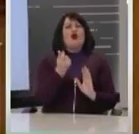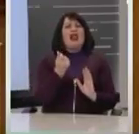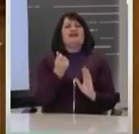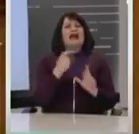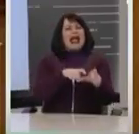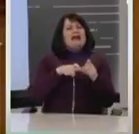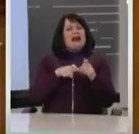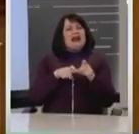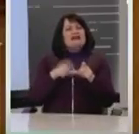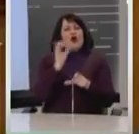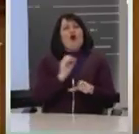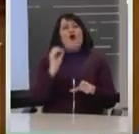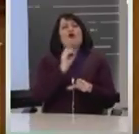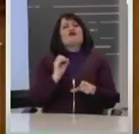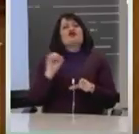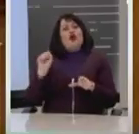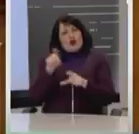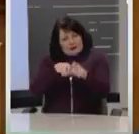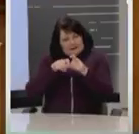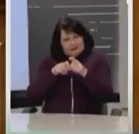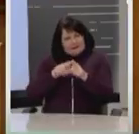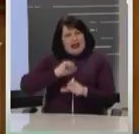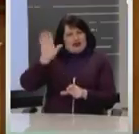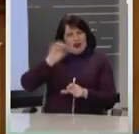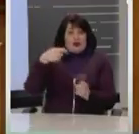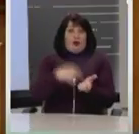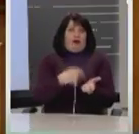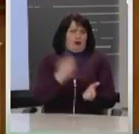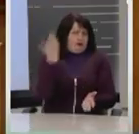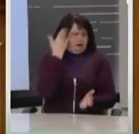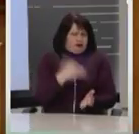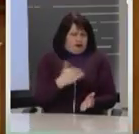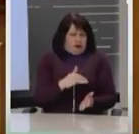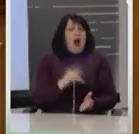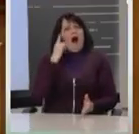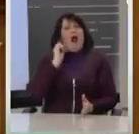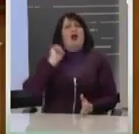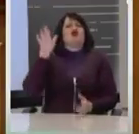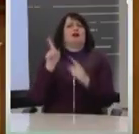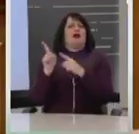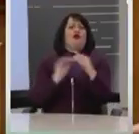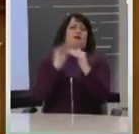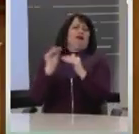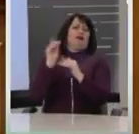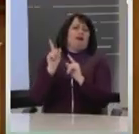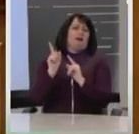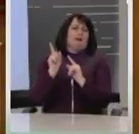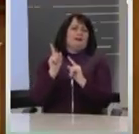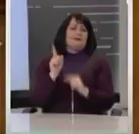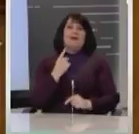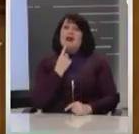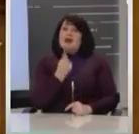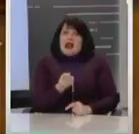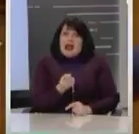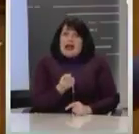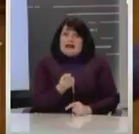offshore εξαιτίας της υπερβολικής φορολόγησης. Και δεν λέτε στον ελληνικό λαό ότι